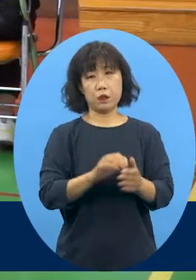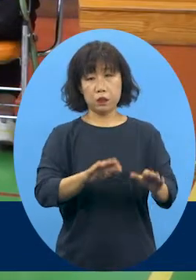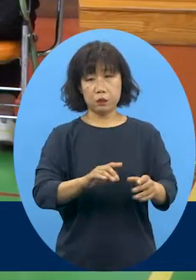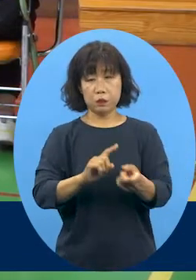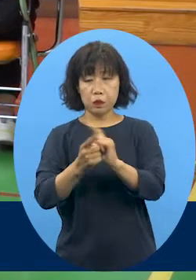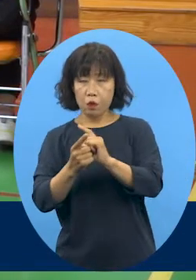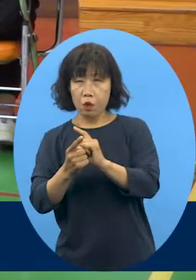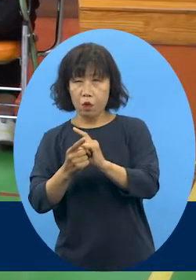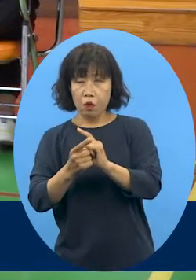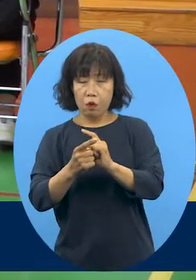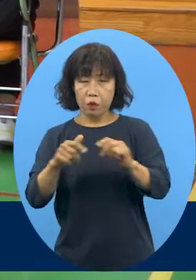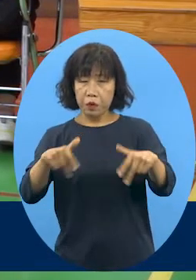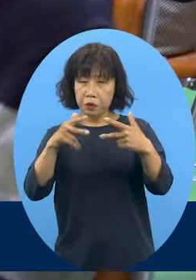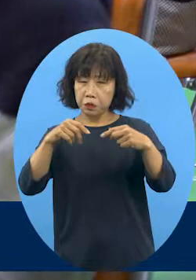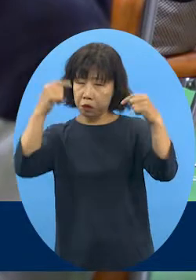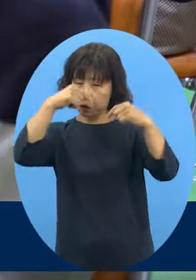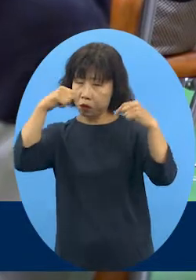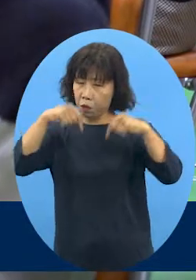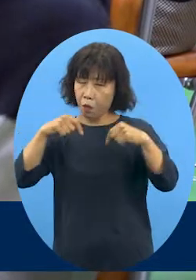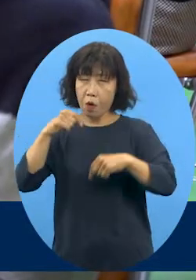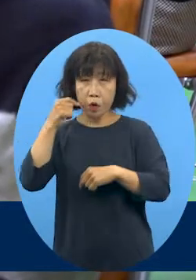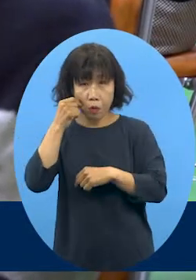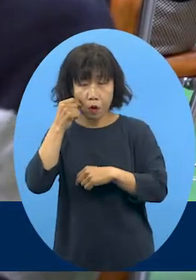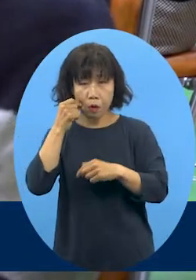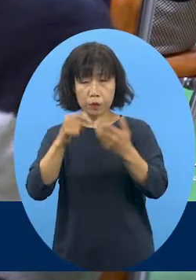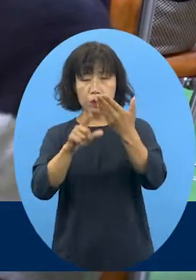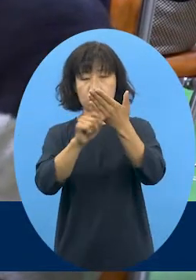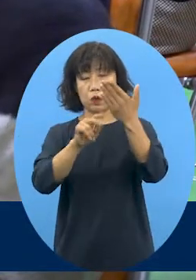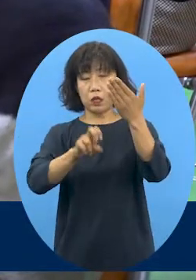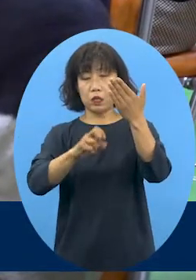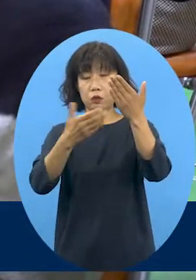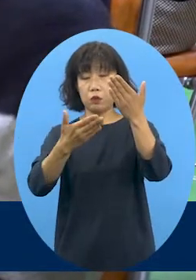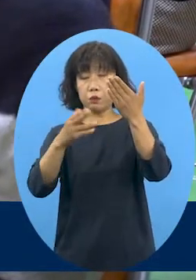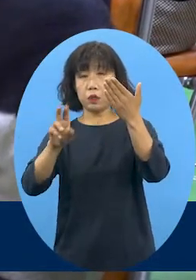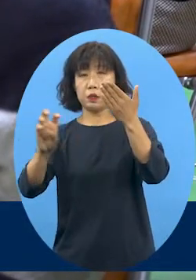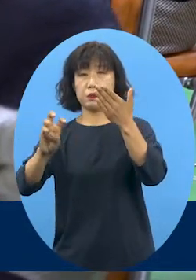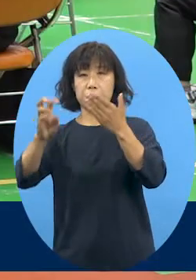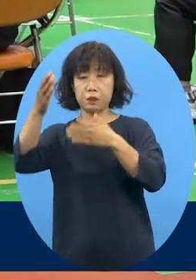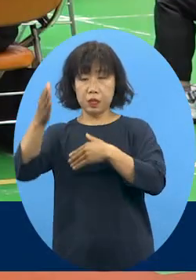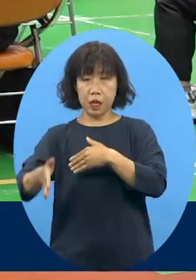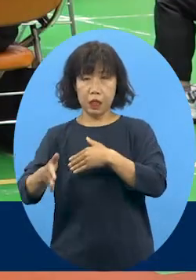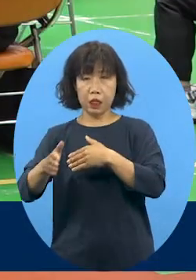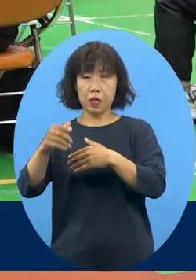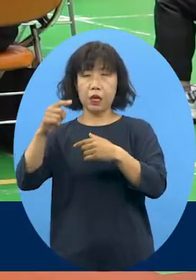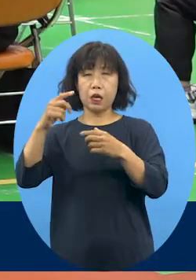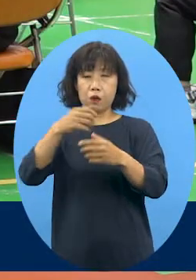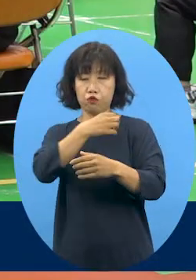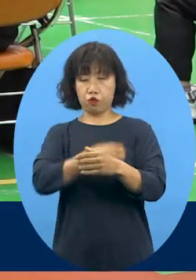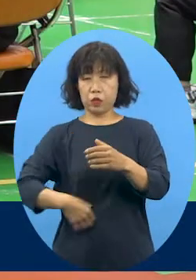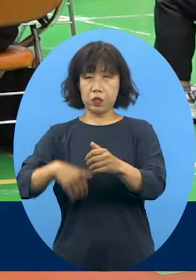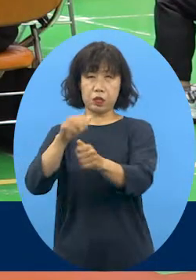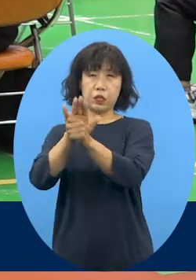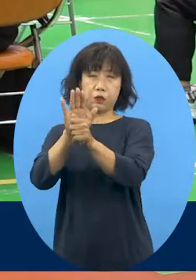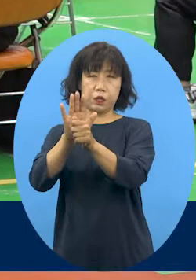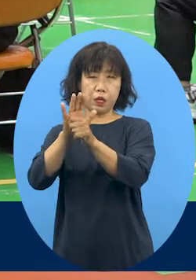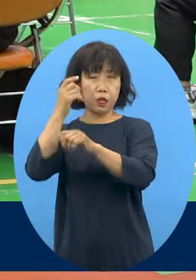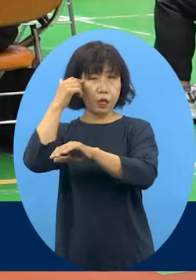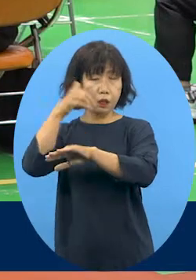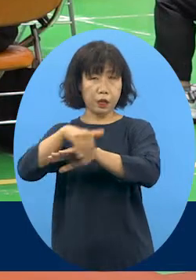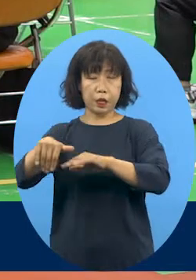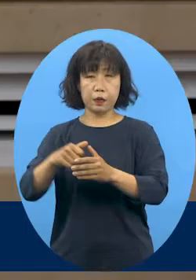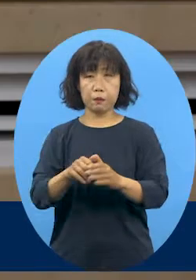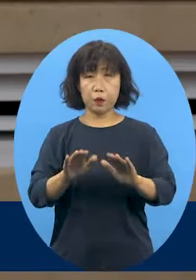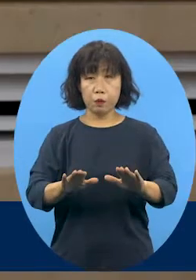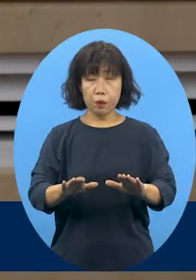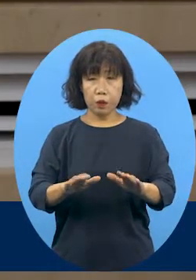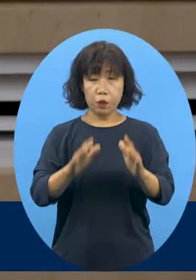기업과 구직자를 위해 9월 29일 30일 양일간 구청 2층 다목적 강당에서 화상 면접 시스템을 지원할